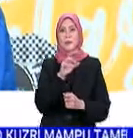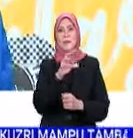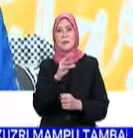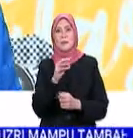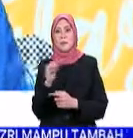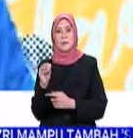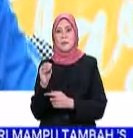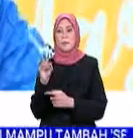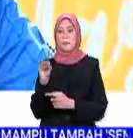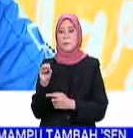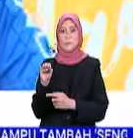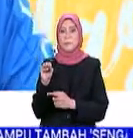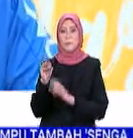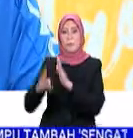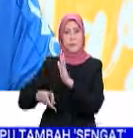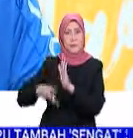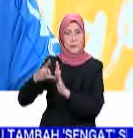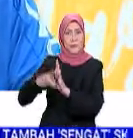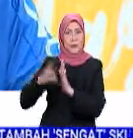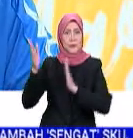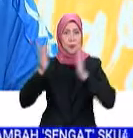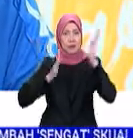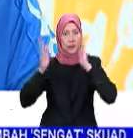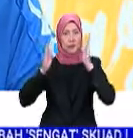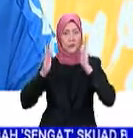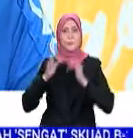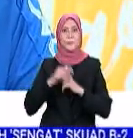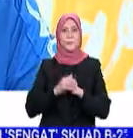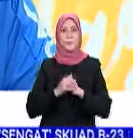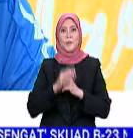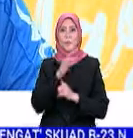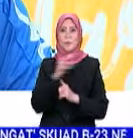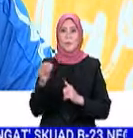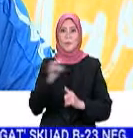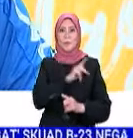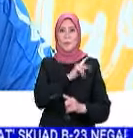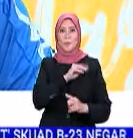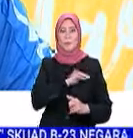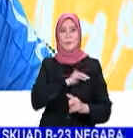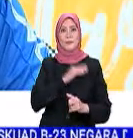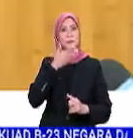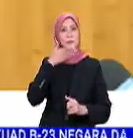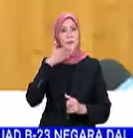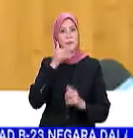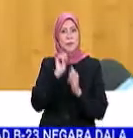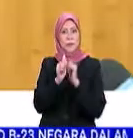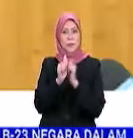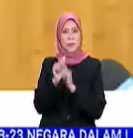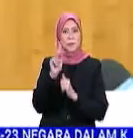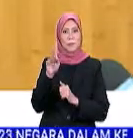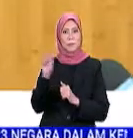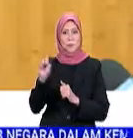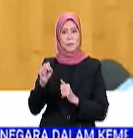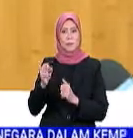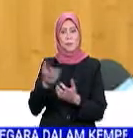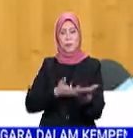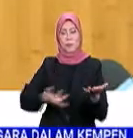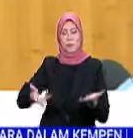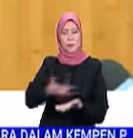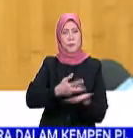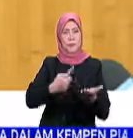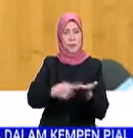MASN, Majlis Paralimpik Malaysia MPM dan Kementerian Belia dan Sukan KBS.